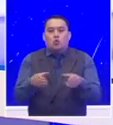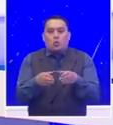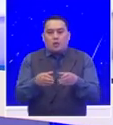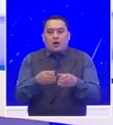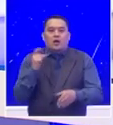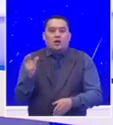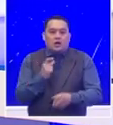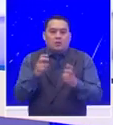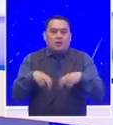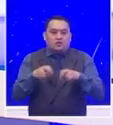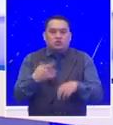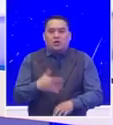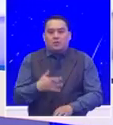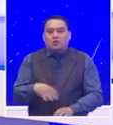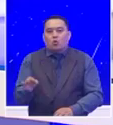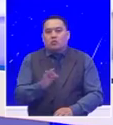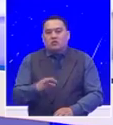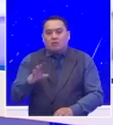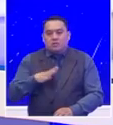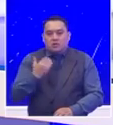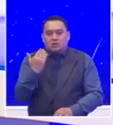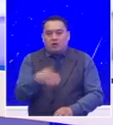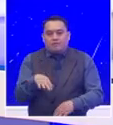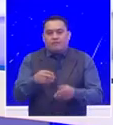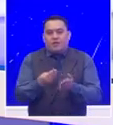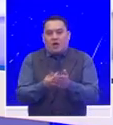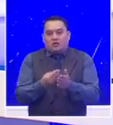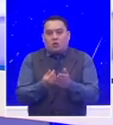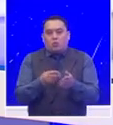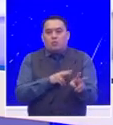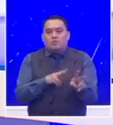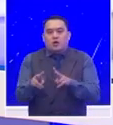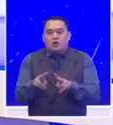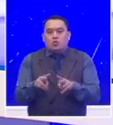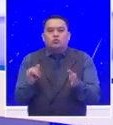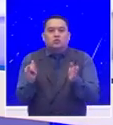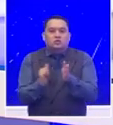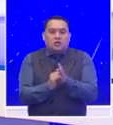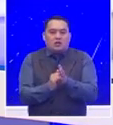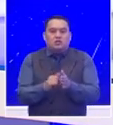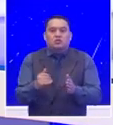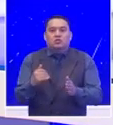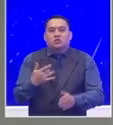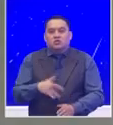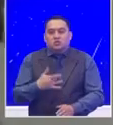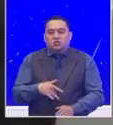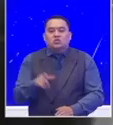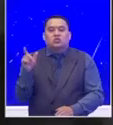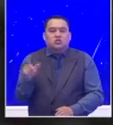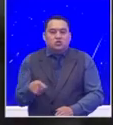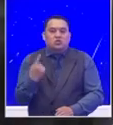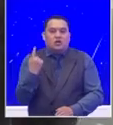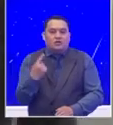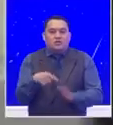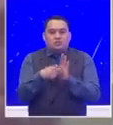Департамента экономических расследований по Жамбылской области Комитета по финансовому мониторингу Республики Казахстан установила, что житель